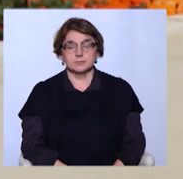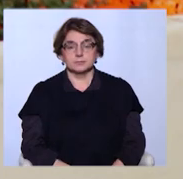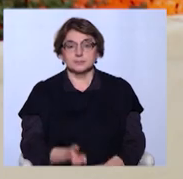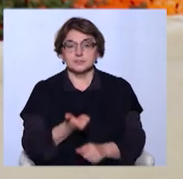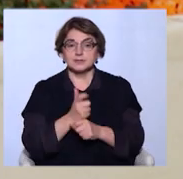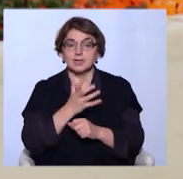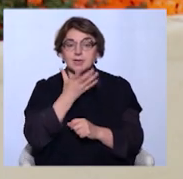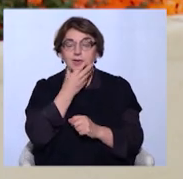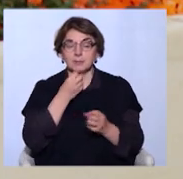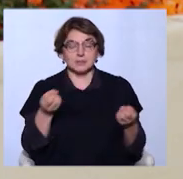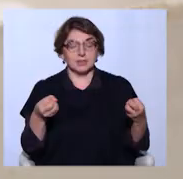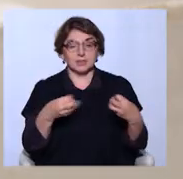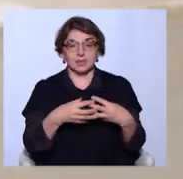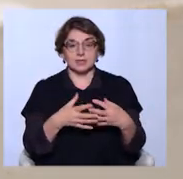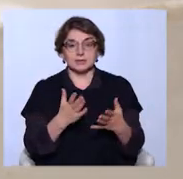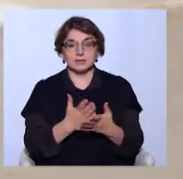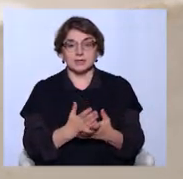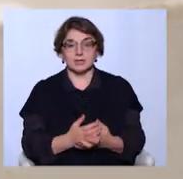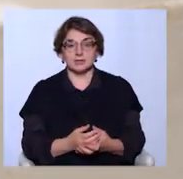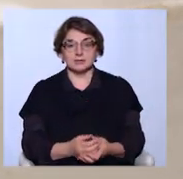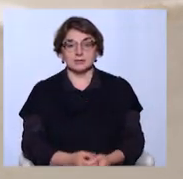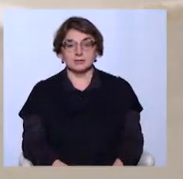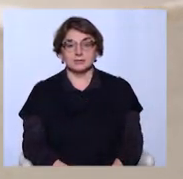Საკმაოდ ლამაზი რეაქცია.